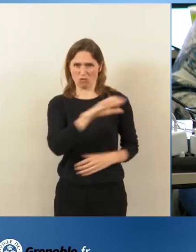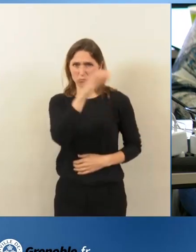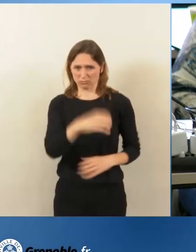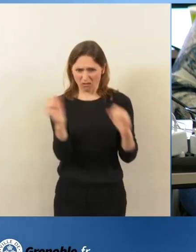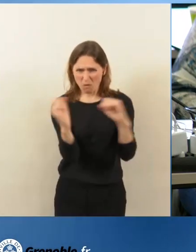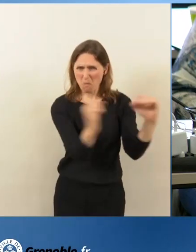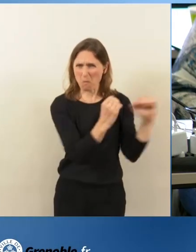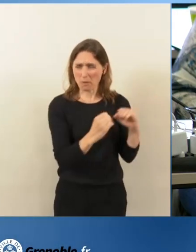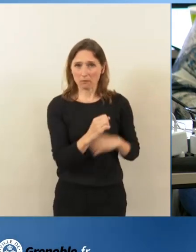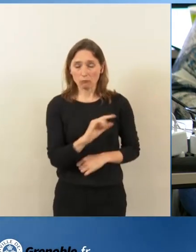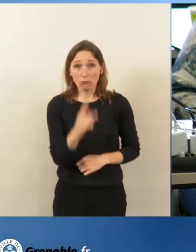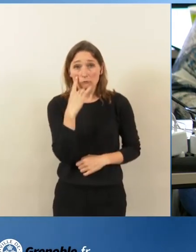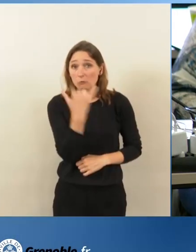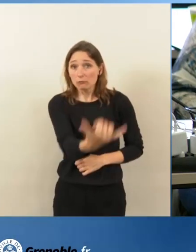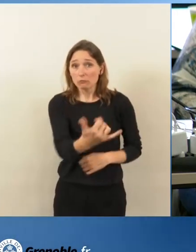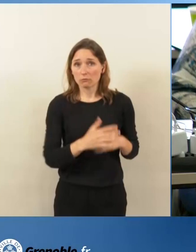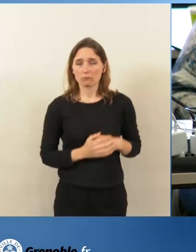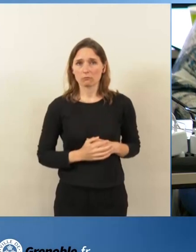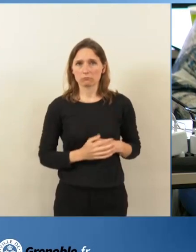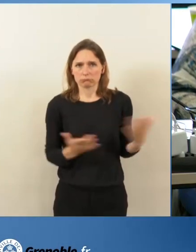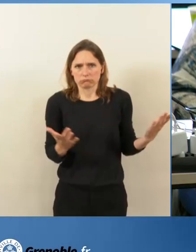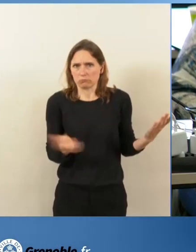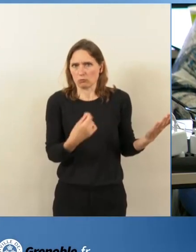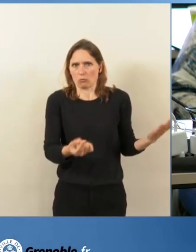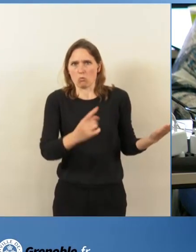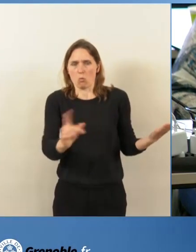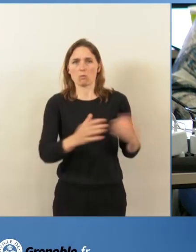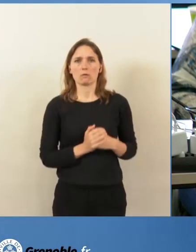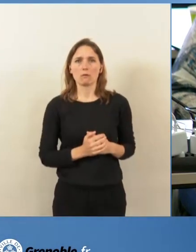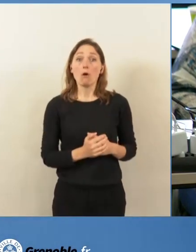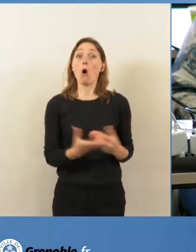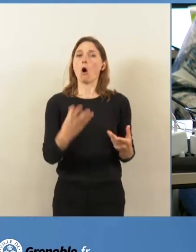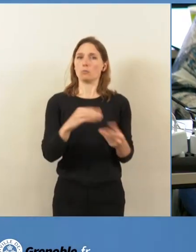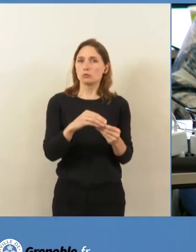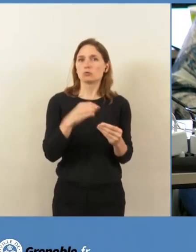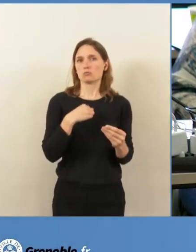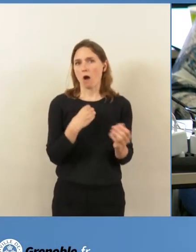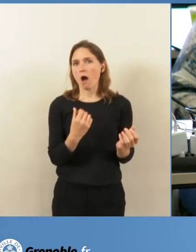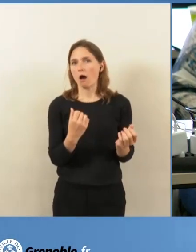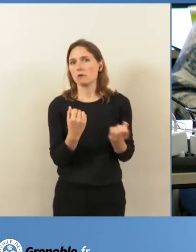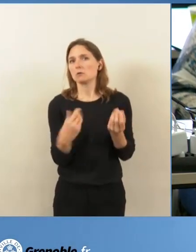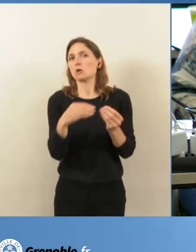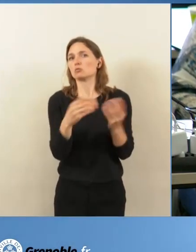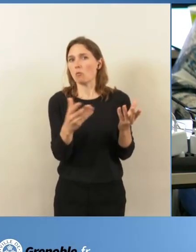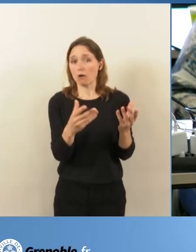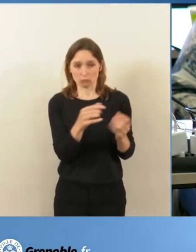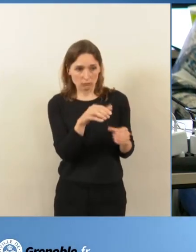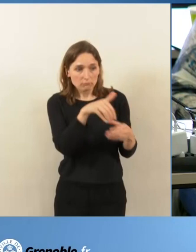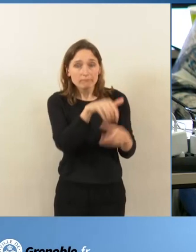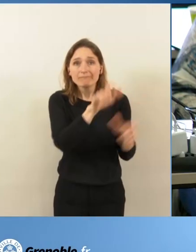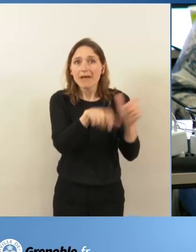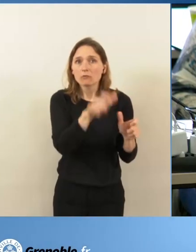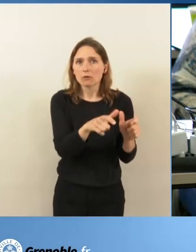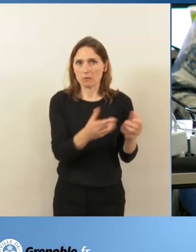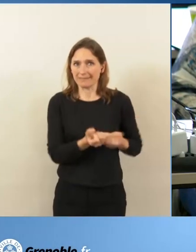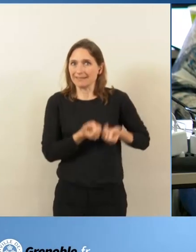tout ce qui est porté par le chef de fil bien sûr que non et de surcroît j'oserais ajouter qu'en l'occurrence ils n'ont fait qu'exprimer un doute puisqu'ils